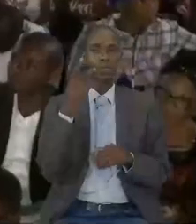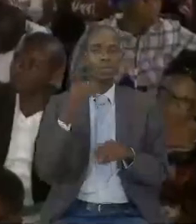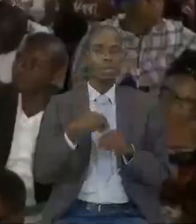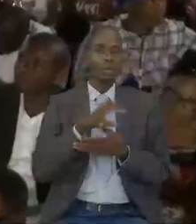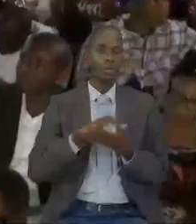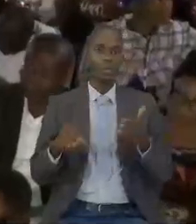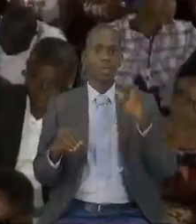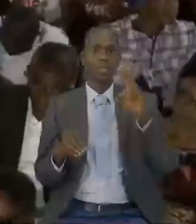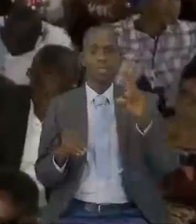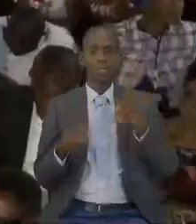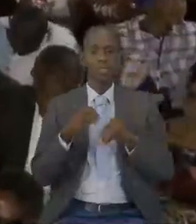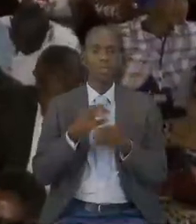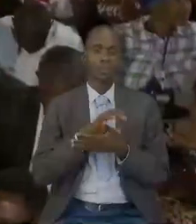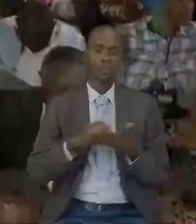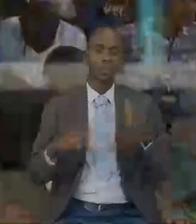toi.